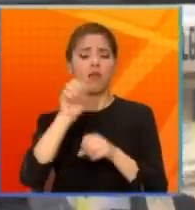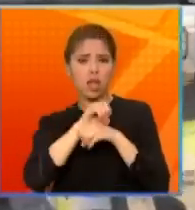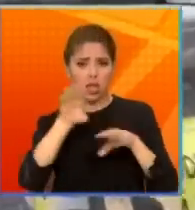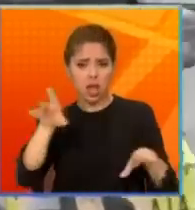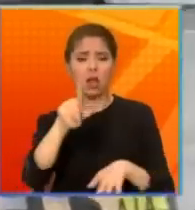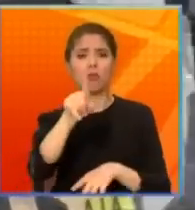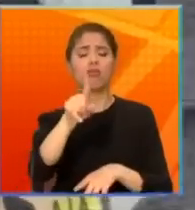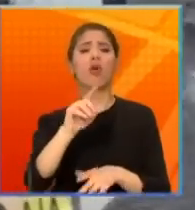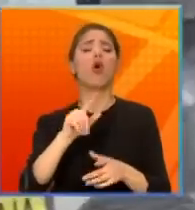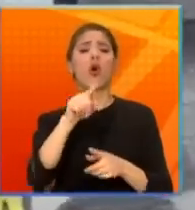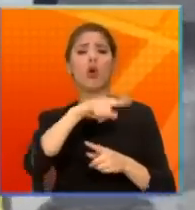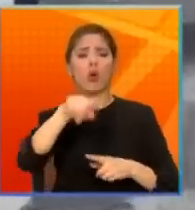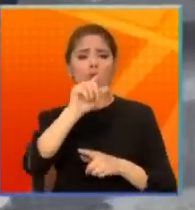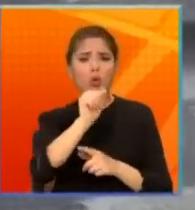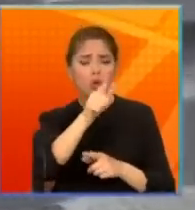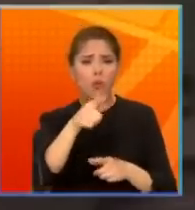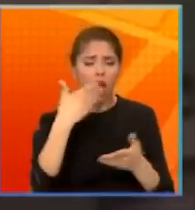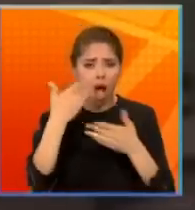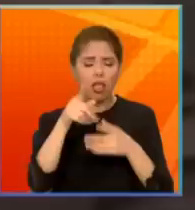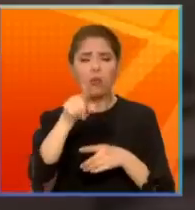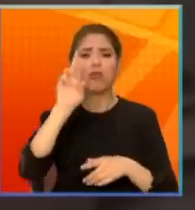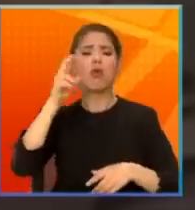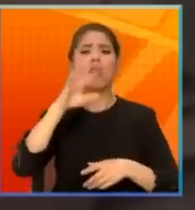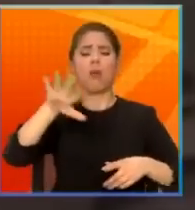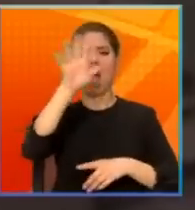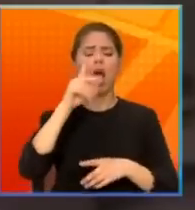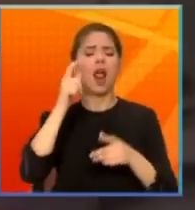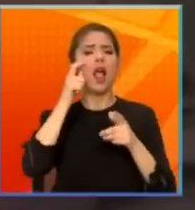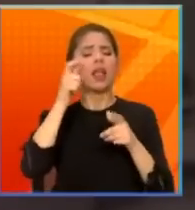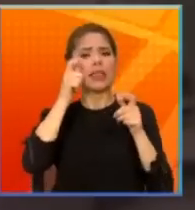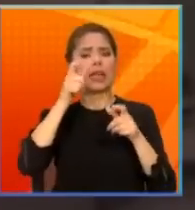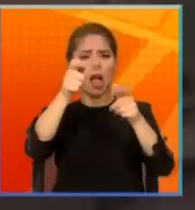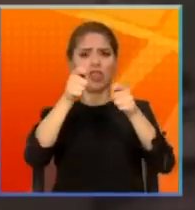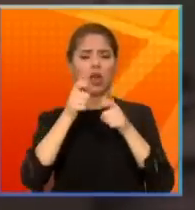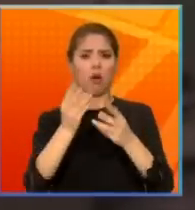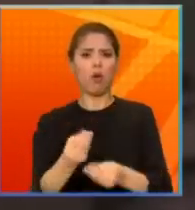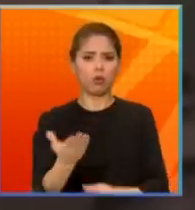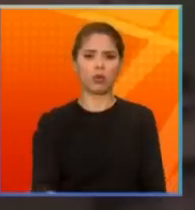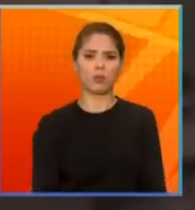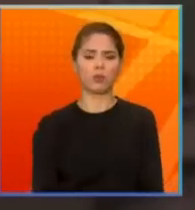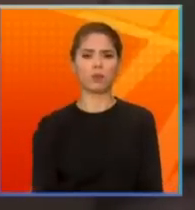satır satır günümüzdeki durumu tarif eden bir rapor dikkatleri çekti.